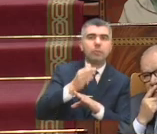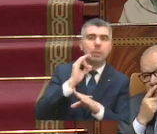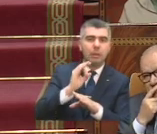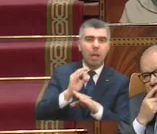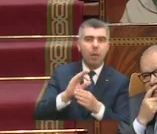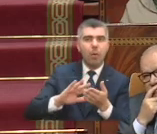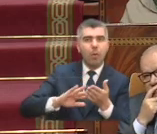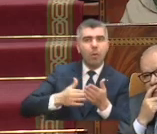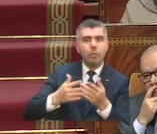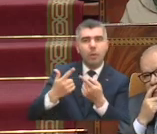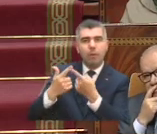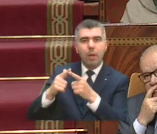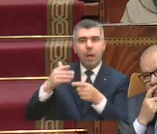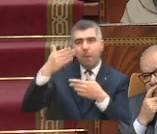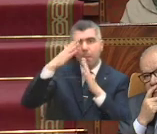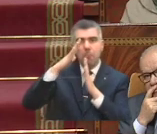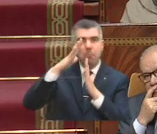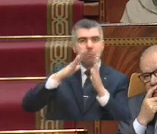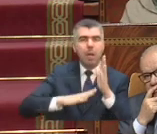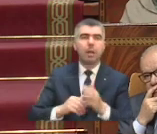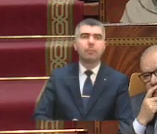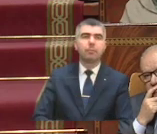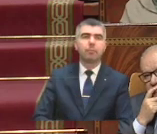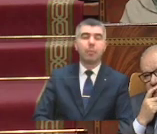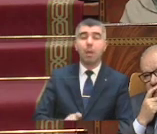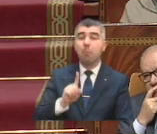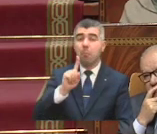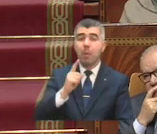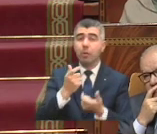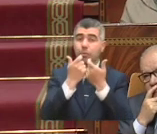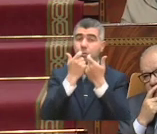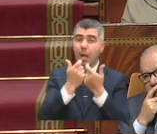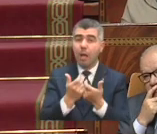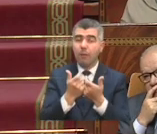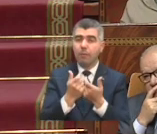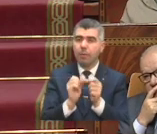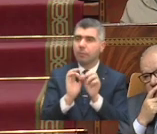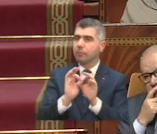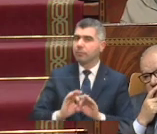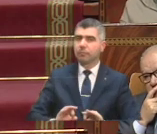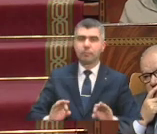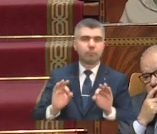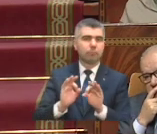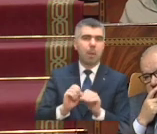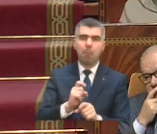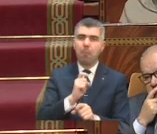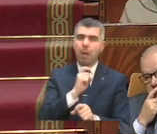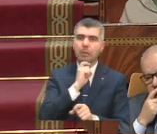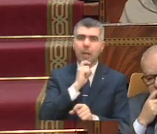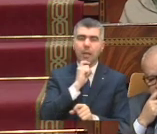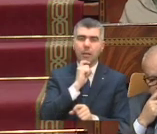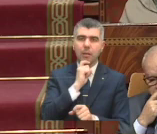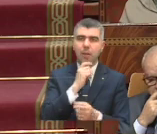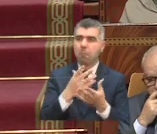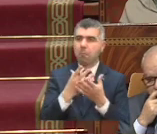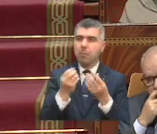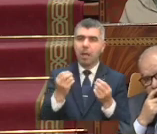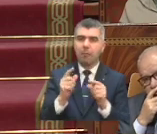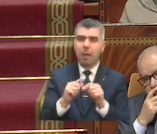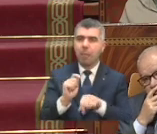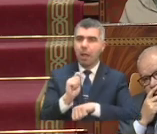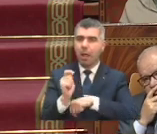تغطية التراب الوطني، لكن الواقع يبين أن هذا المبدأ لا زال بعيد المنال أمام ساكنة المناطق